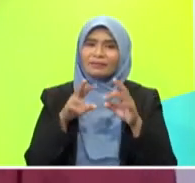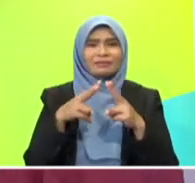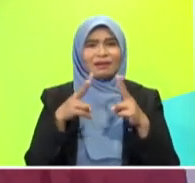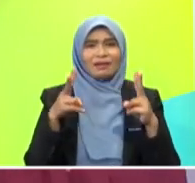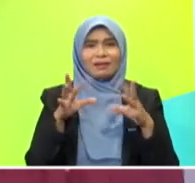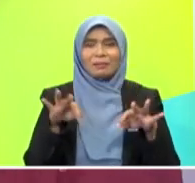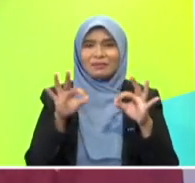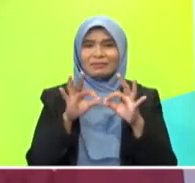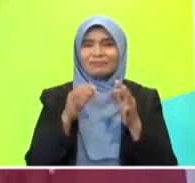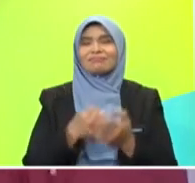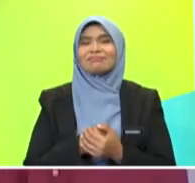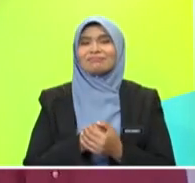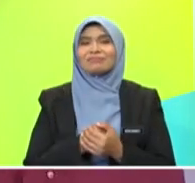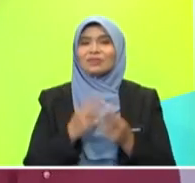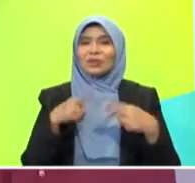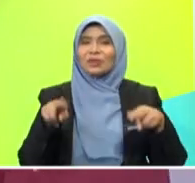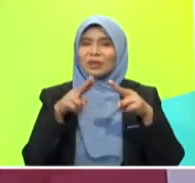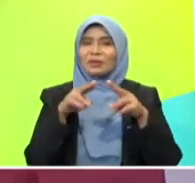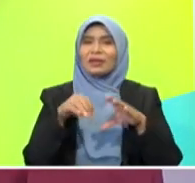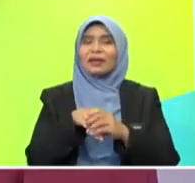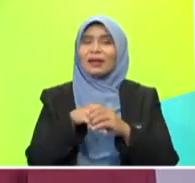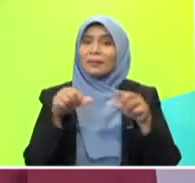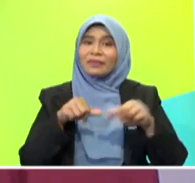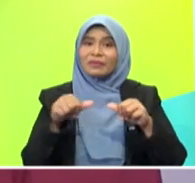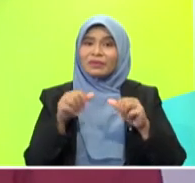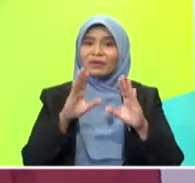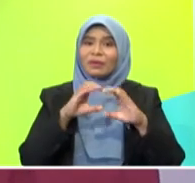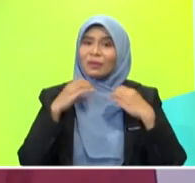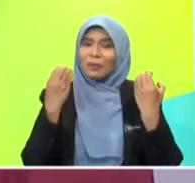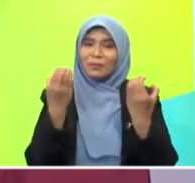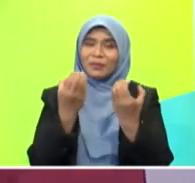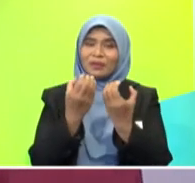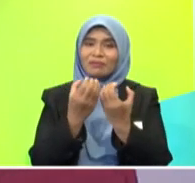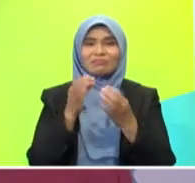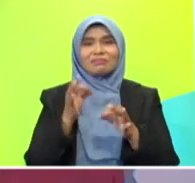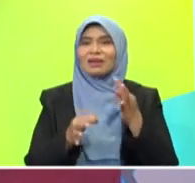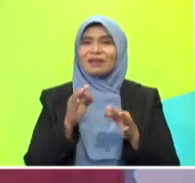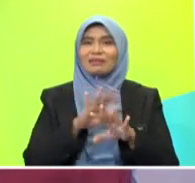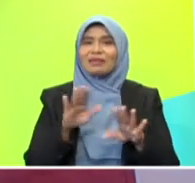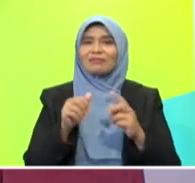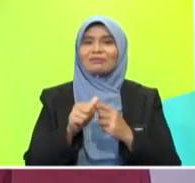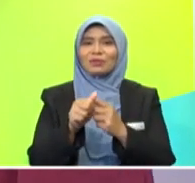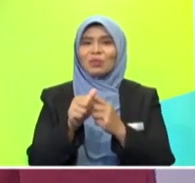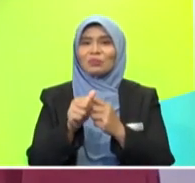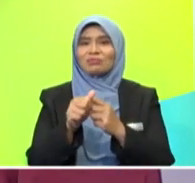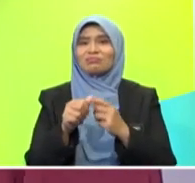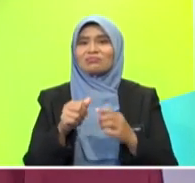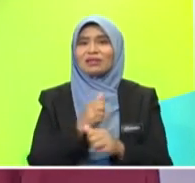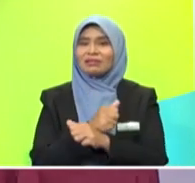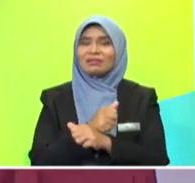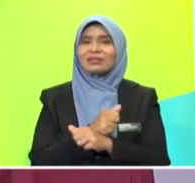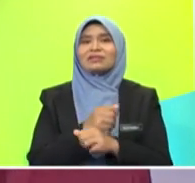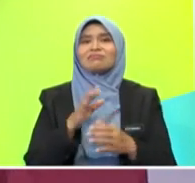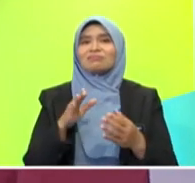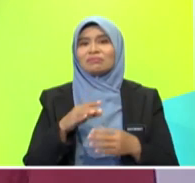terutamanya dan activity kumpulan kalau tidak mengikuti arahan tidak menjalankan